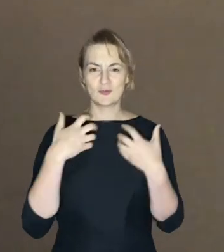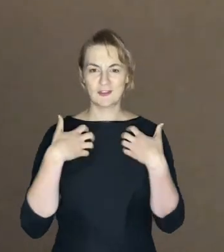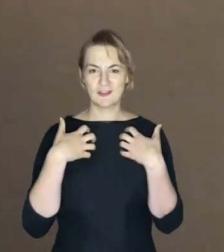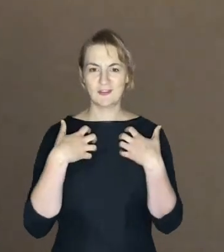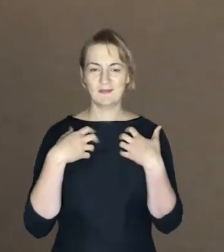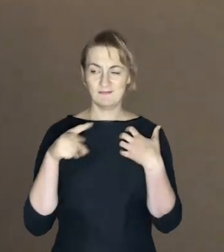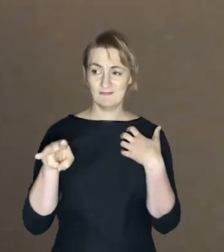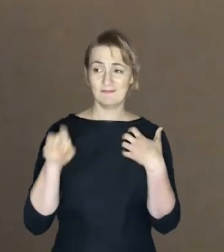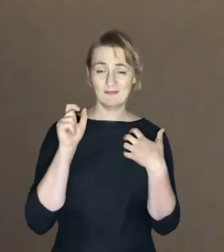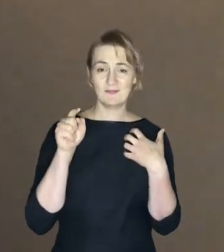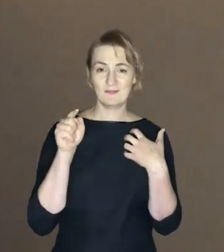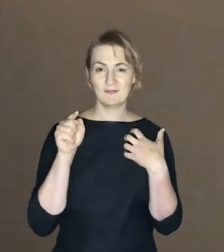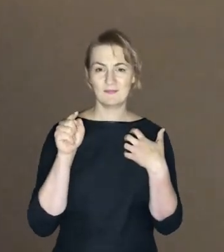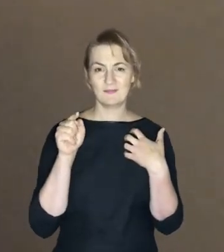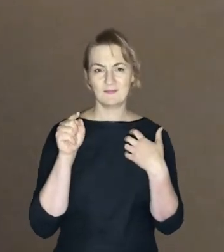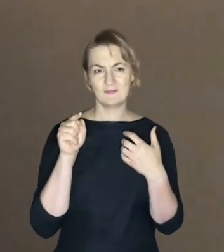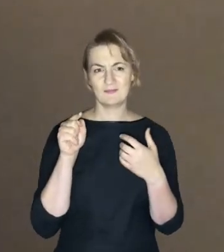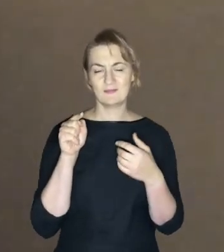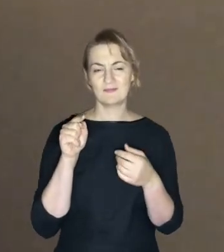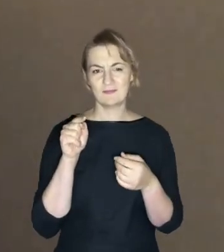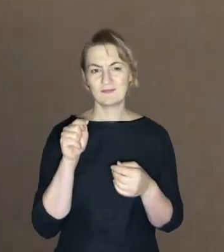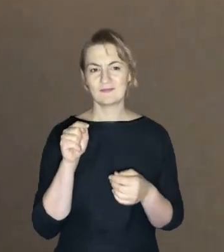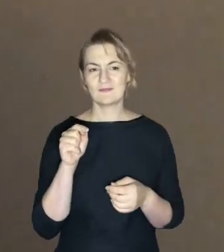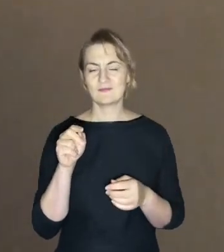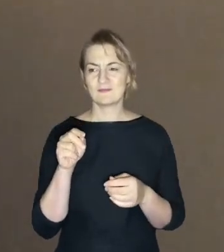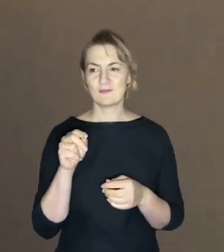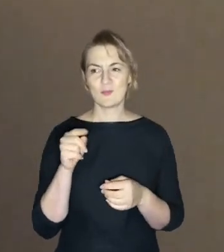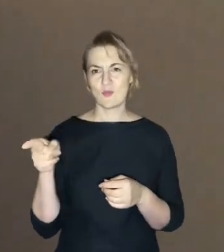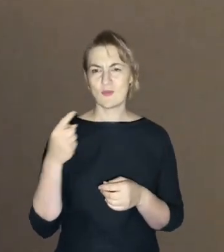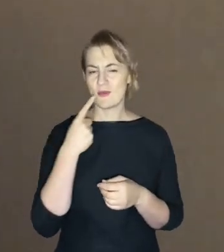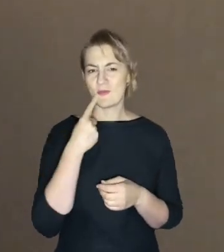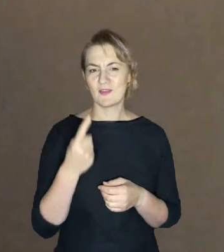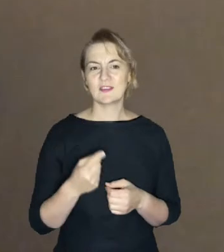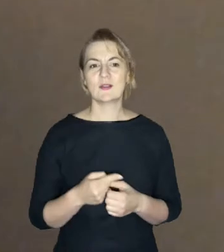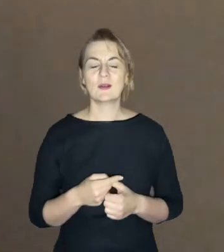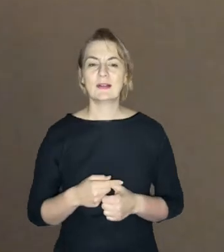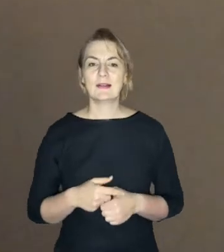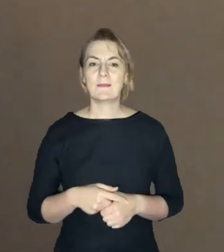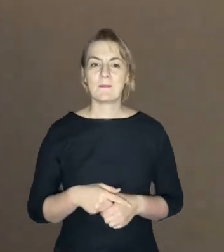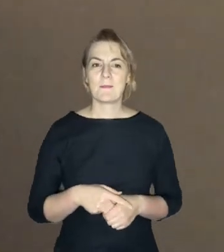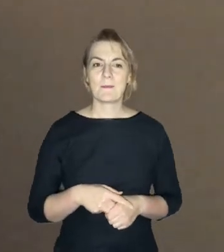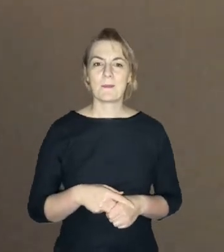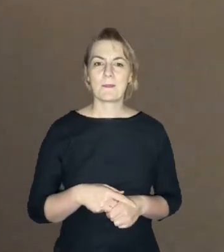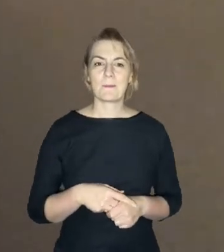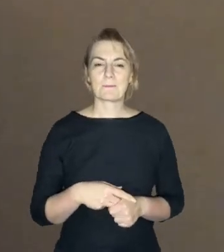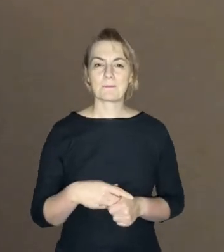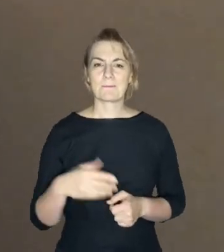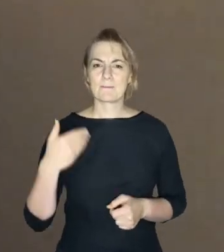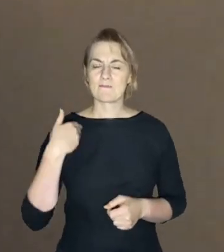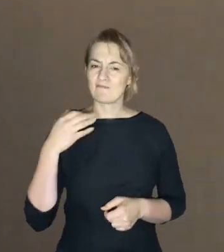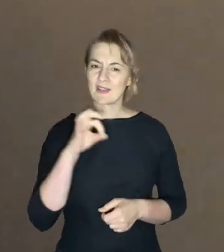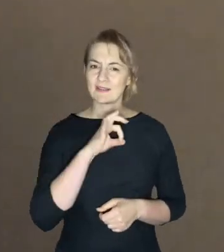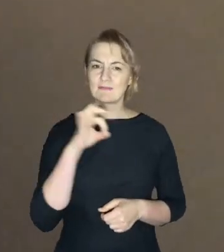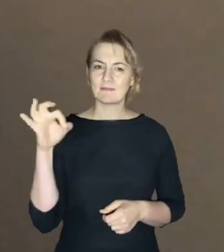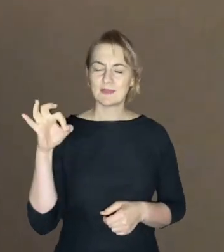zapożyczonym, może nie wprost od Winnetou, bo on tego nie powiedział, ale on był specjalistą